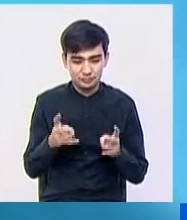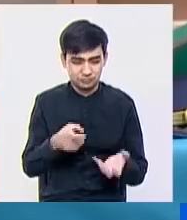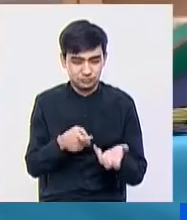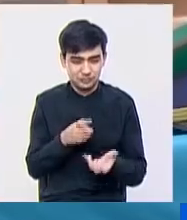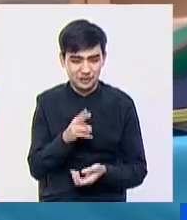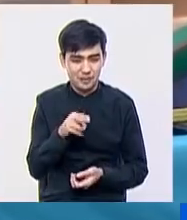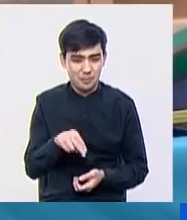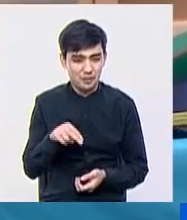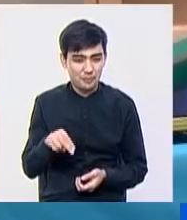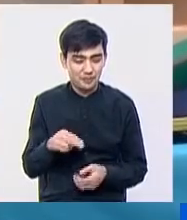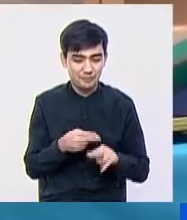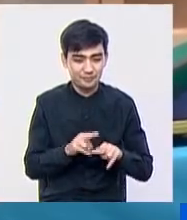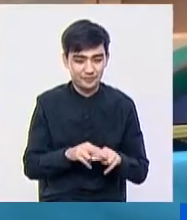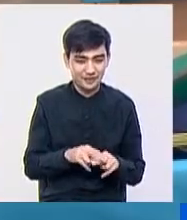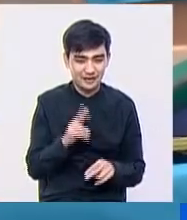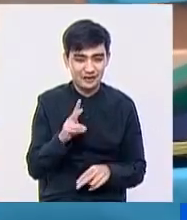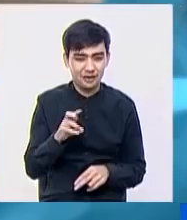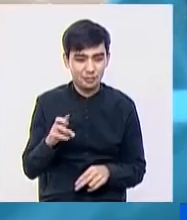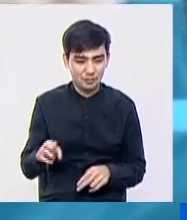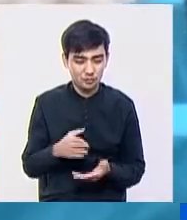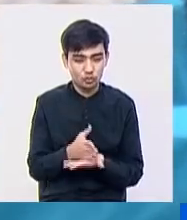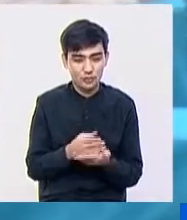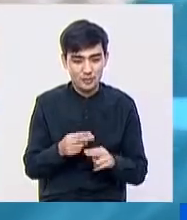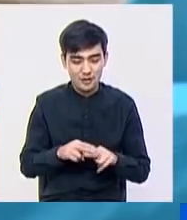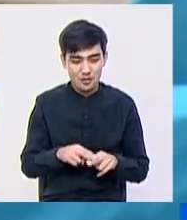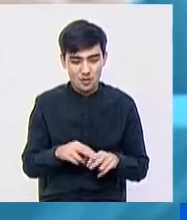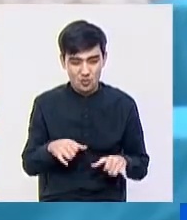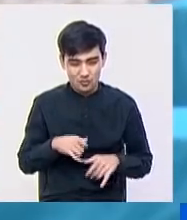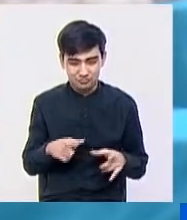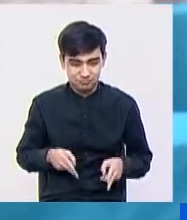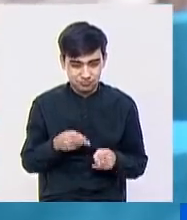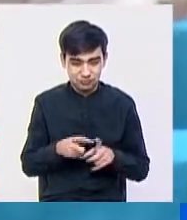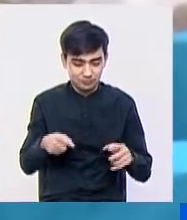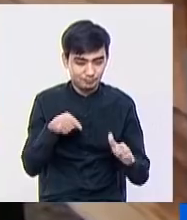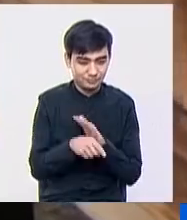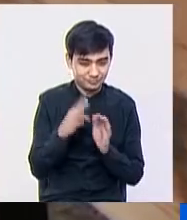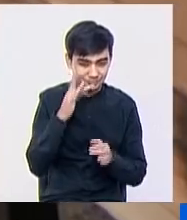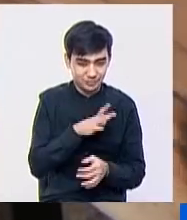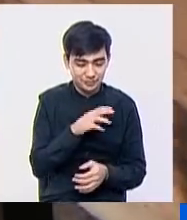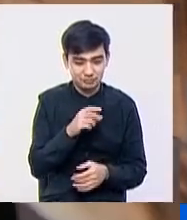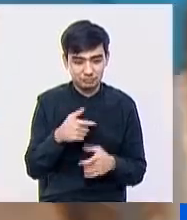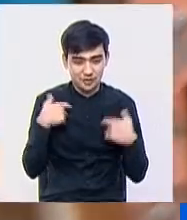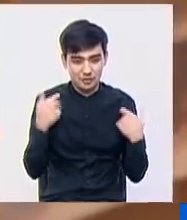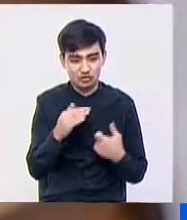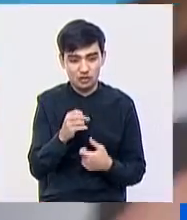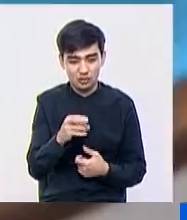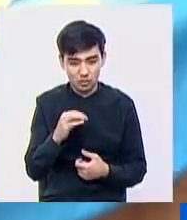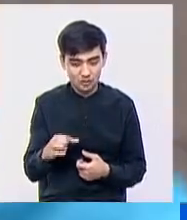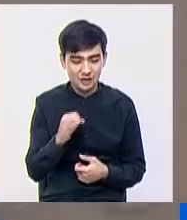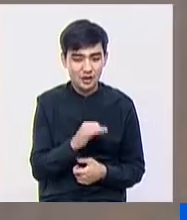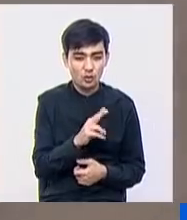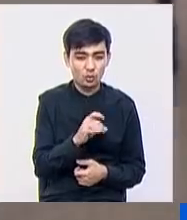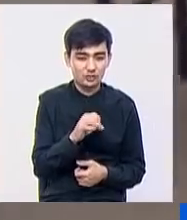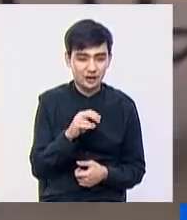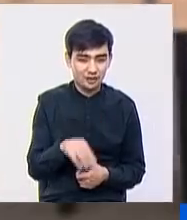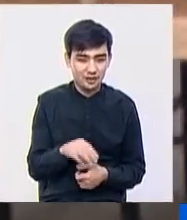КПП Академии погранслужбы КНБ в момент, когда бандиты пытались проникнуть в заведение. Капитан Жандос Жалагабаев и курсанты